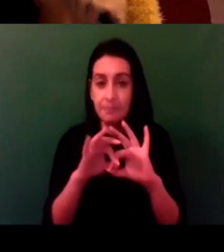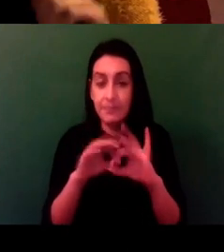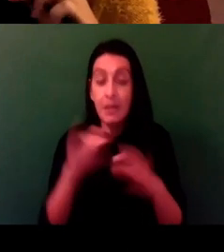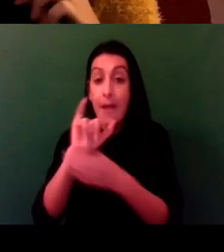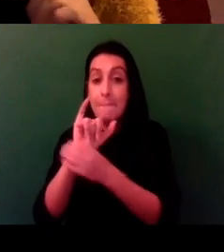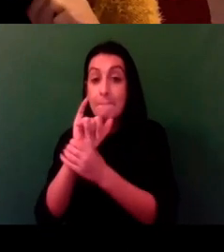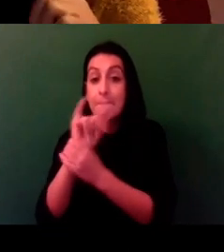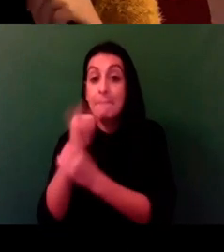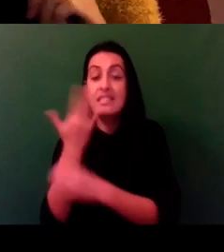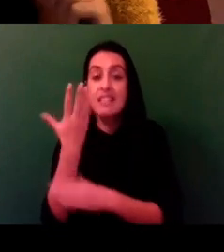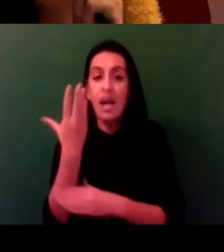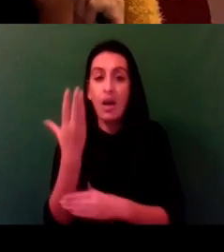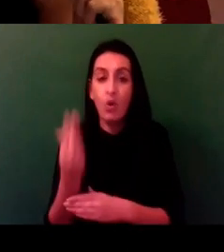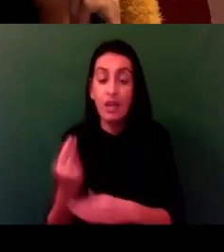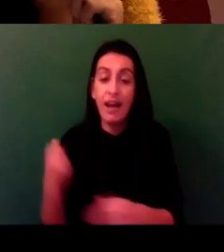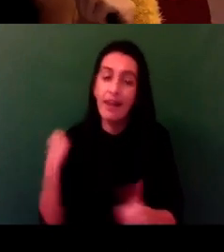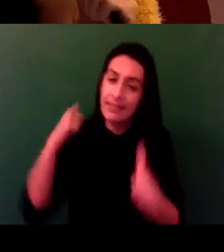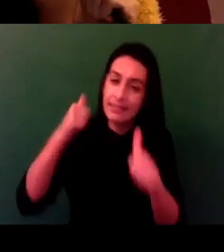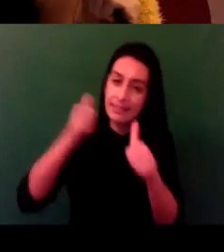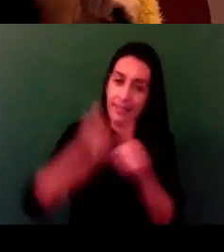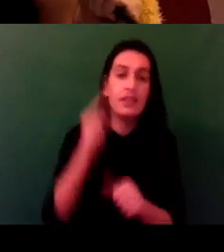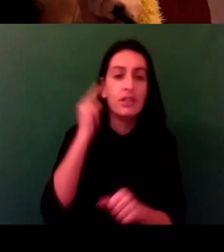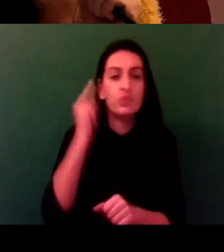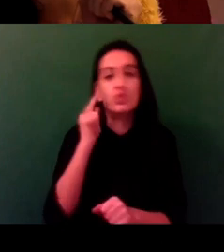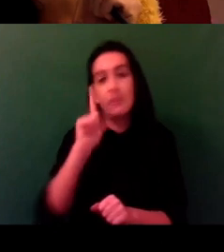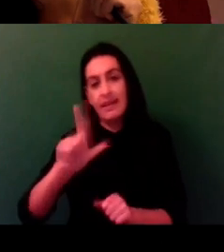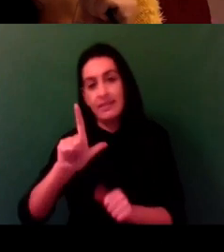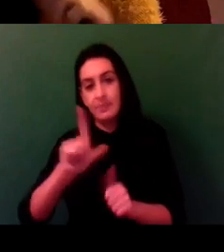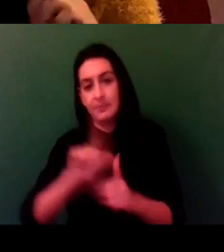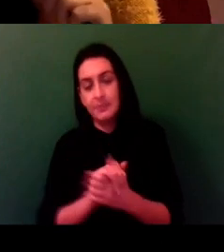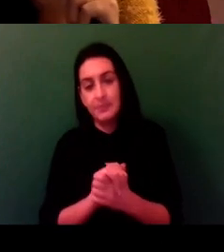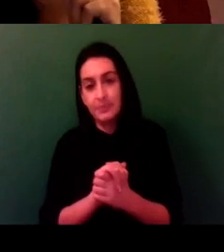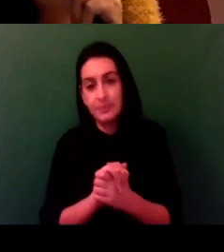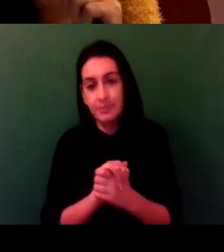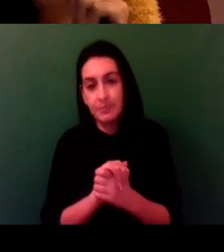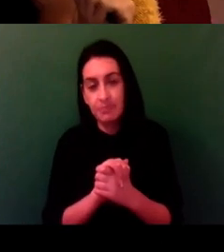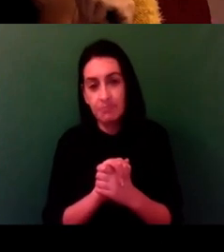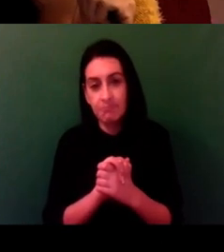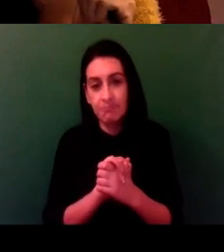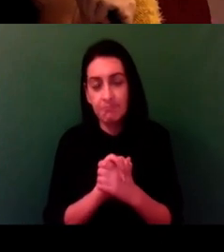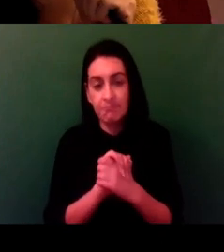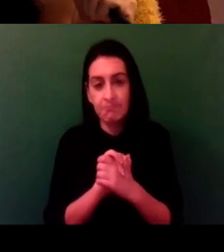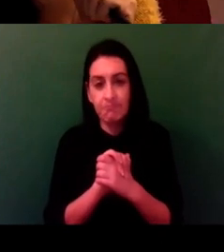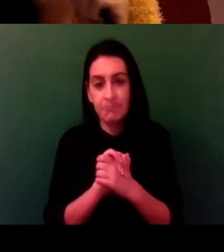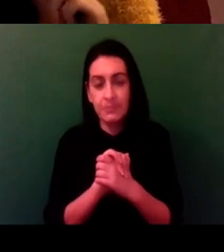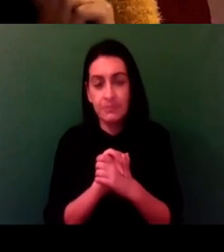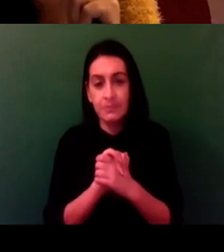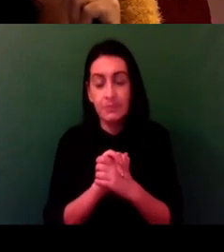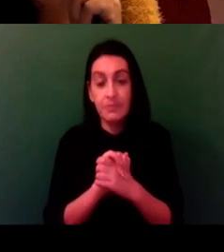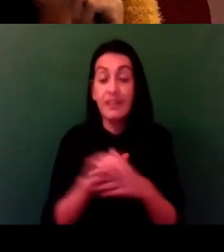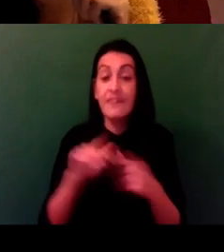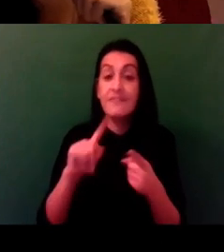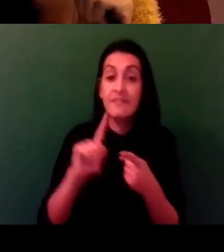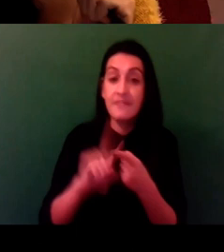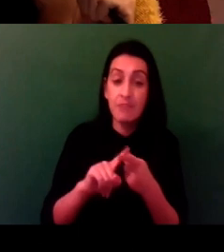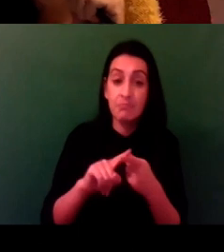başta bunlar üzerine tekrar kurmamız gerekiyor. Ve aslında yani kentinde çatışmalar içerisinde var olduğunu, eşitsizlikler içerisinde var